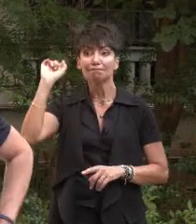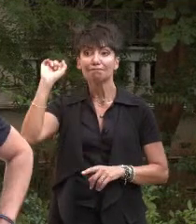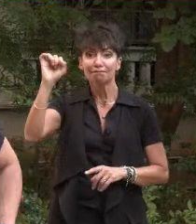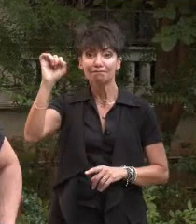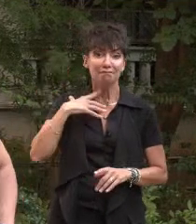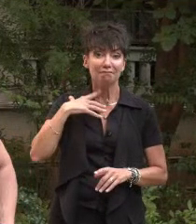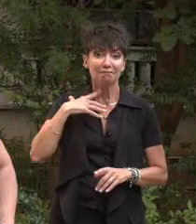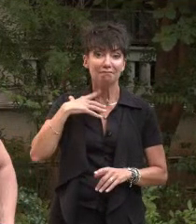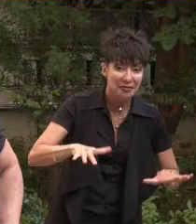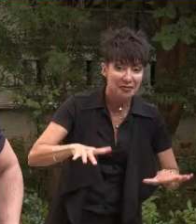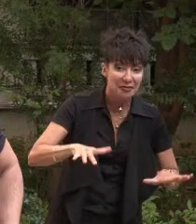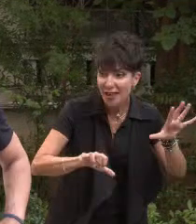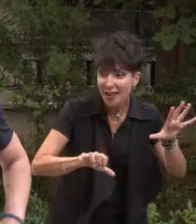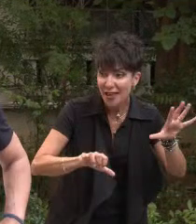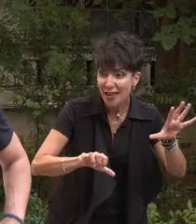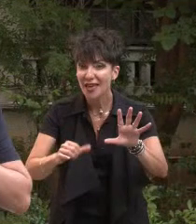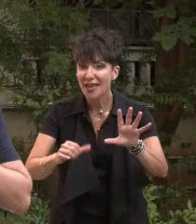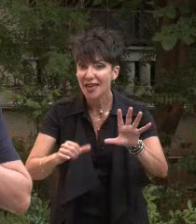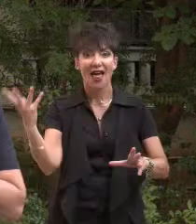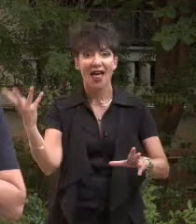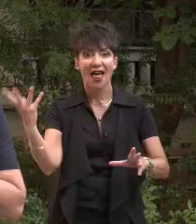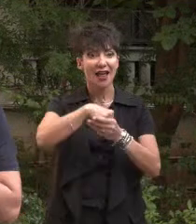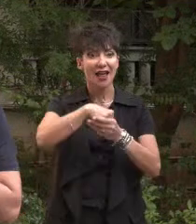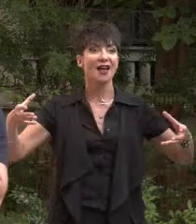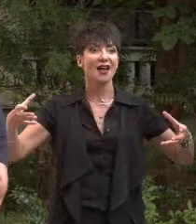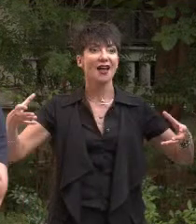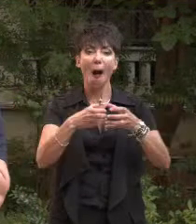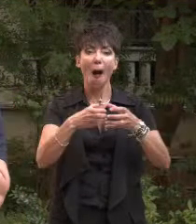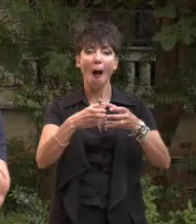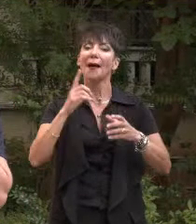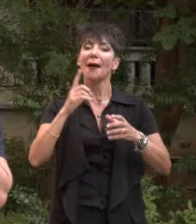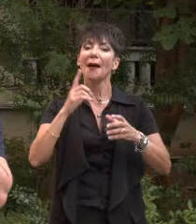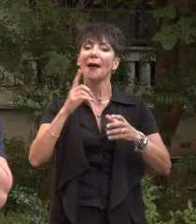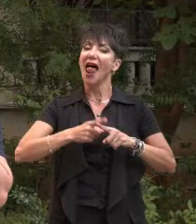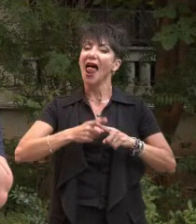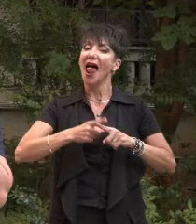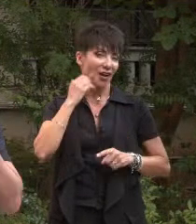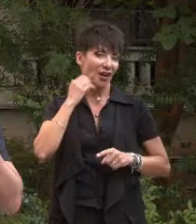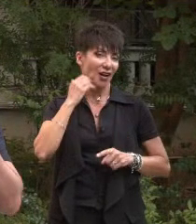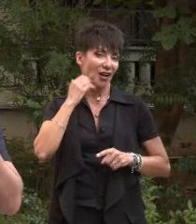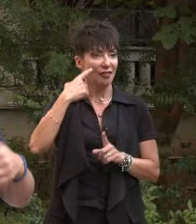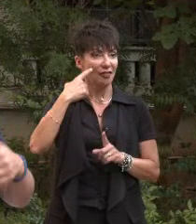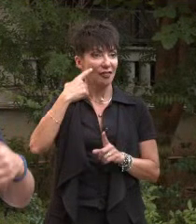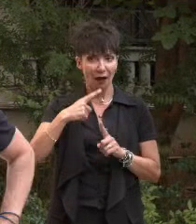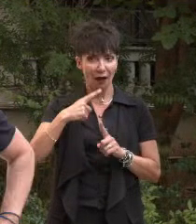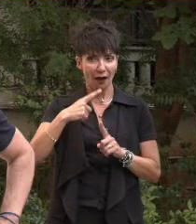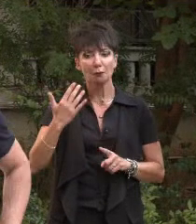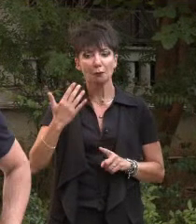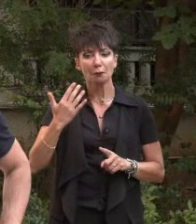αναζητήσουν μικρά παιδιά να ενταχθούν στο σώμα του Ελληνικού Ερυθρού Σταυρού. Δεν